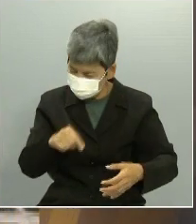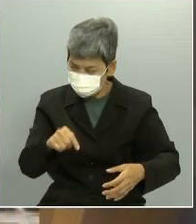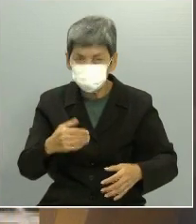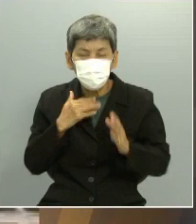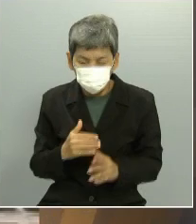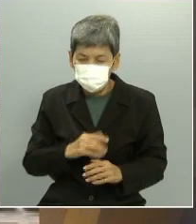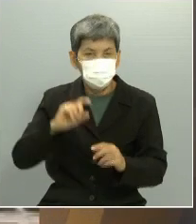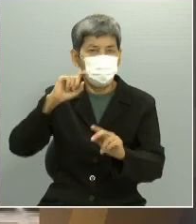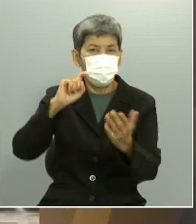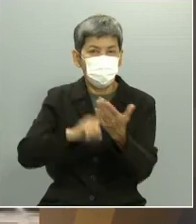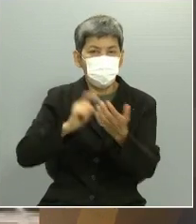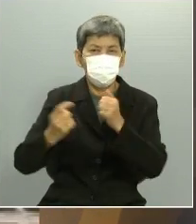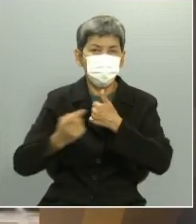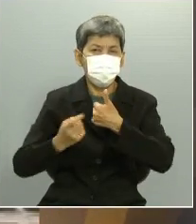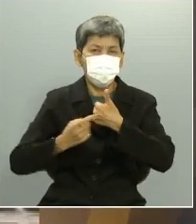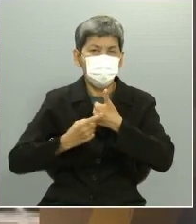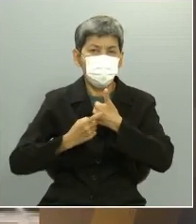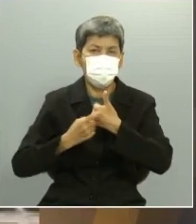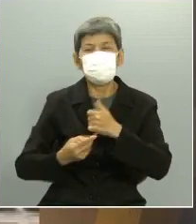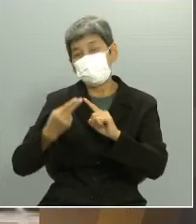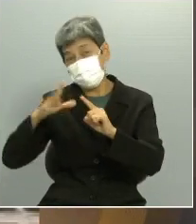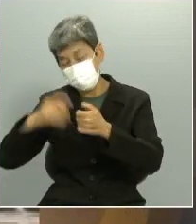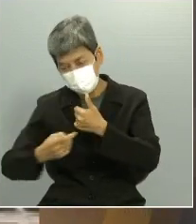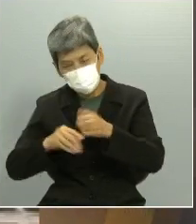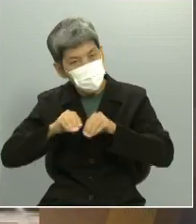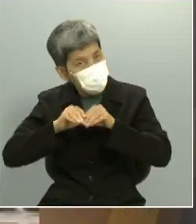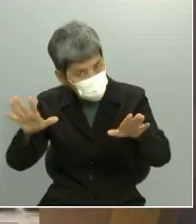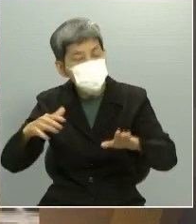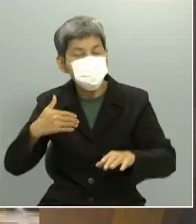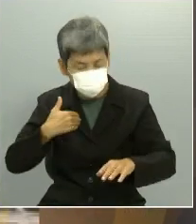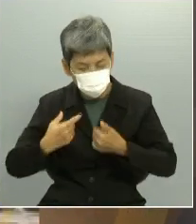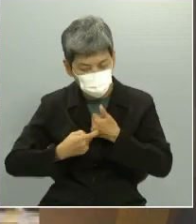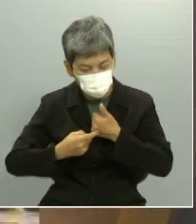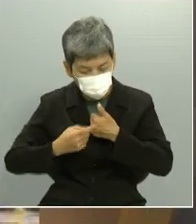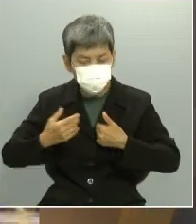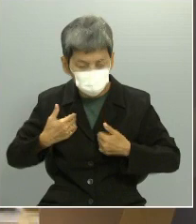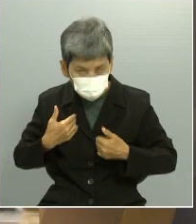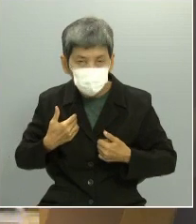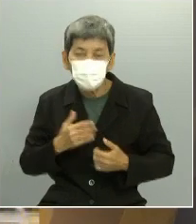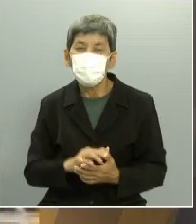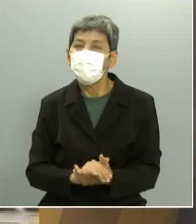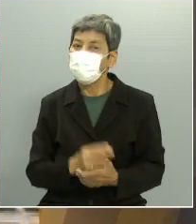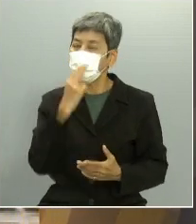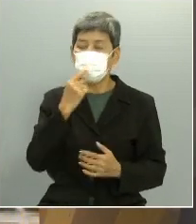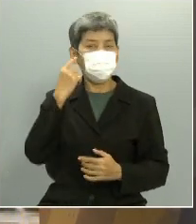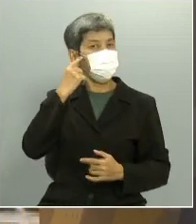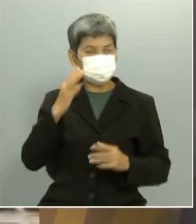เข้าไปกดไลค์มากกว่า 15,000 ครั้งแล้วก็ถูกแชร์ไปอีกเป็นจำนวนมากค่ะ ไม่น่าเชื่อน